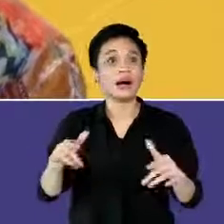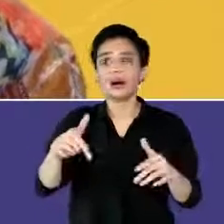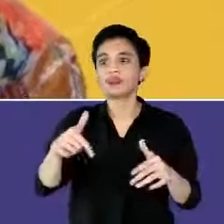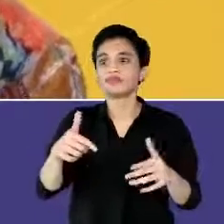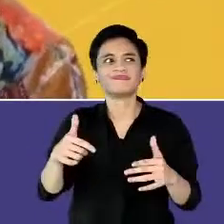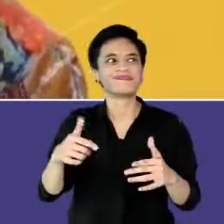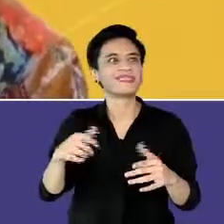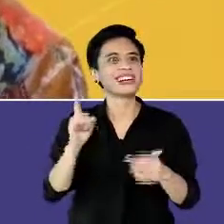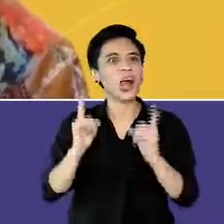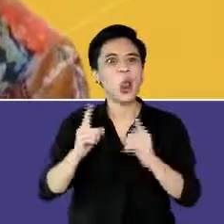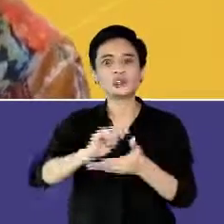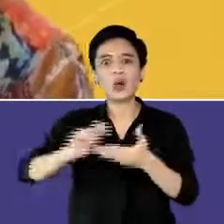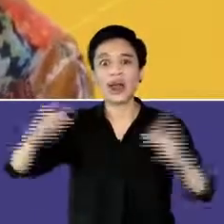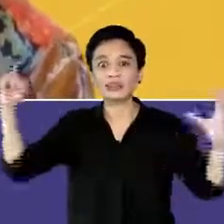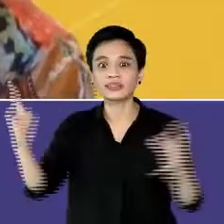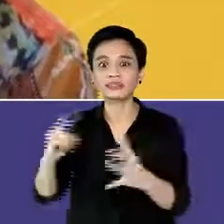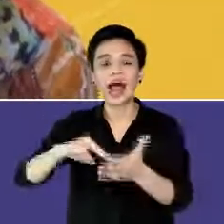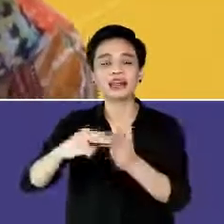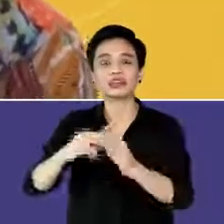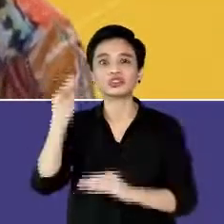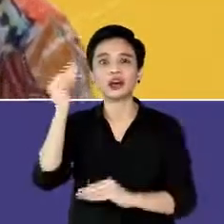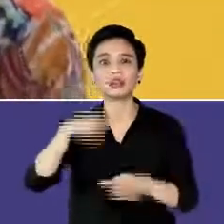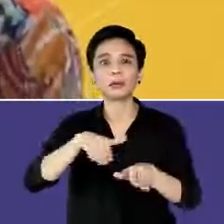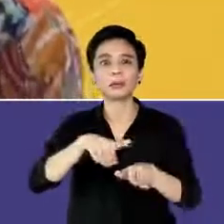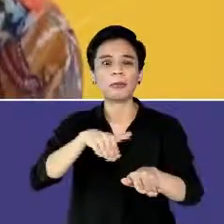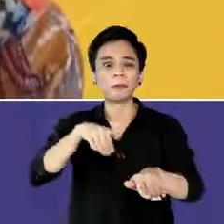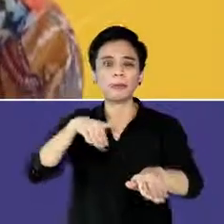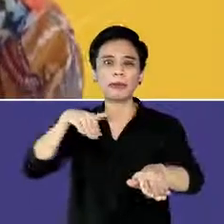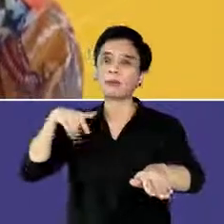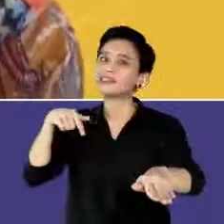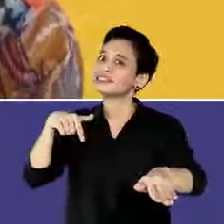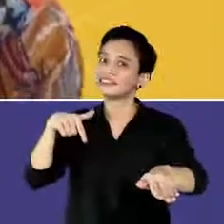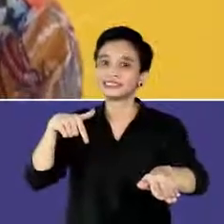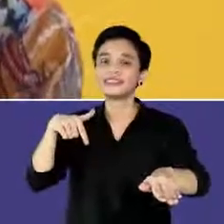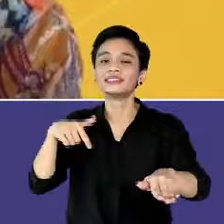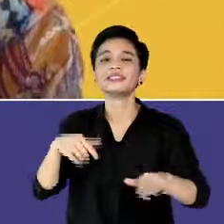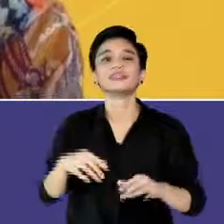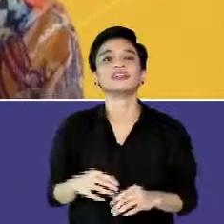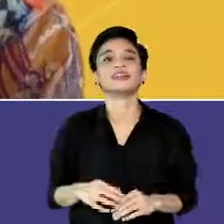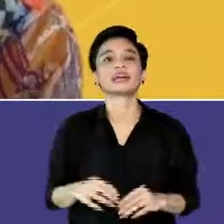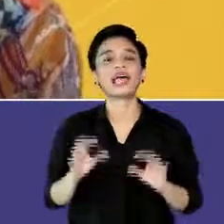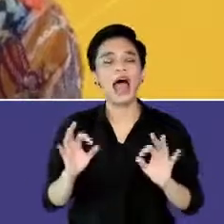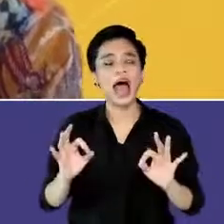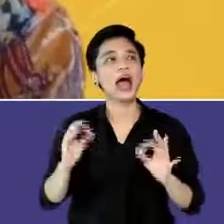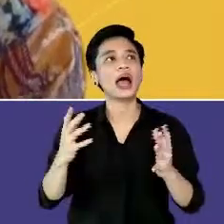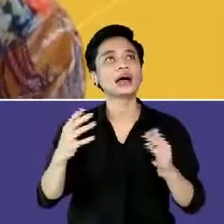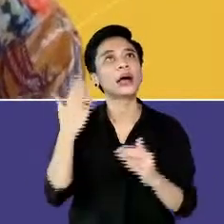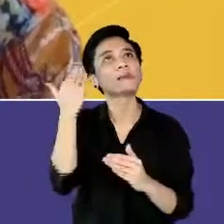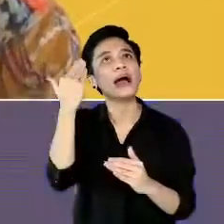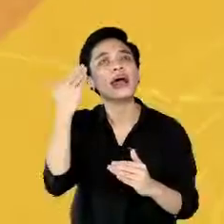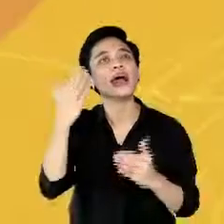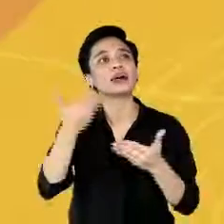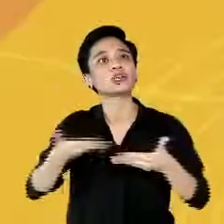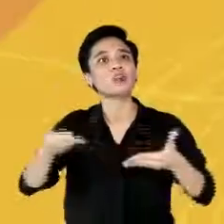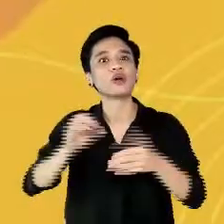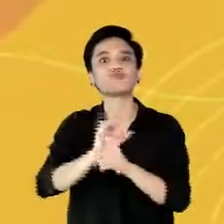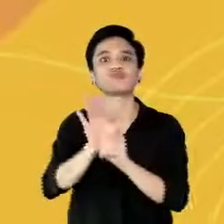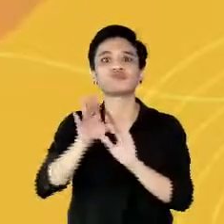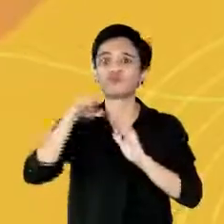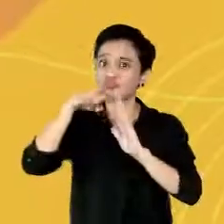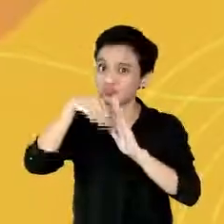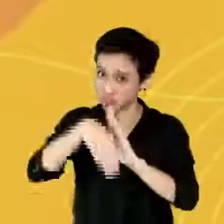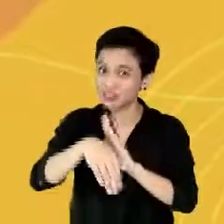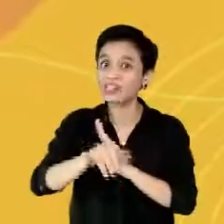semakin lebih lagi Jakarta ini Ibu Ah memang sempat pada posisi kita turun dimana pagi itu